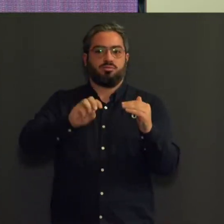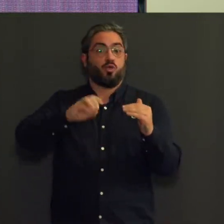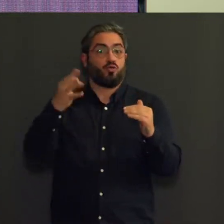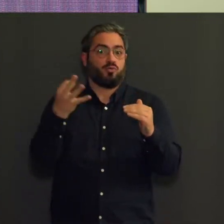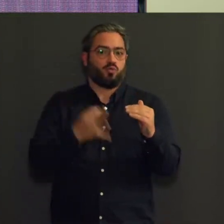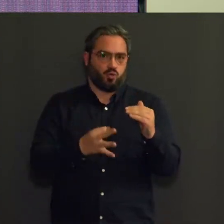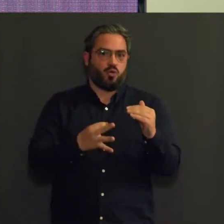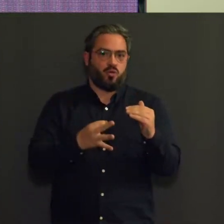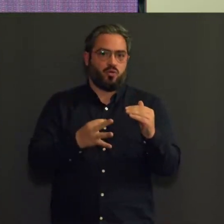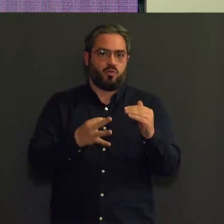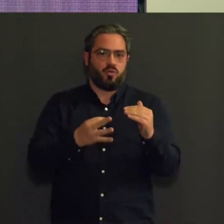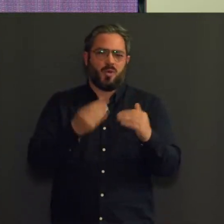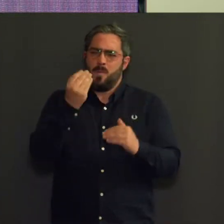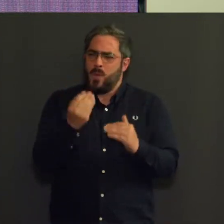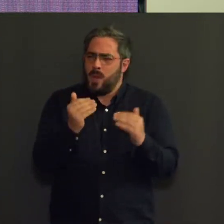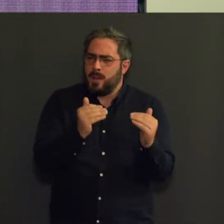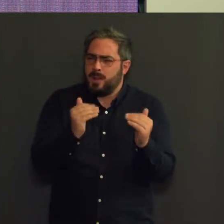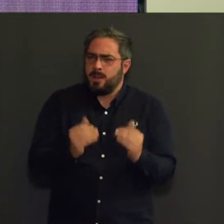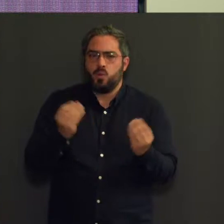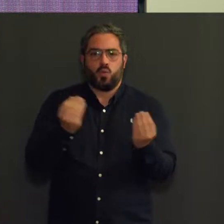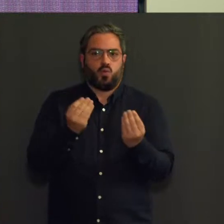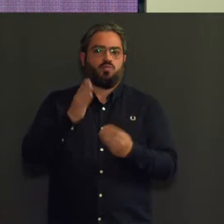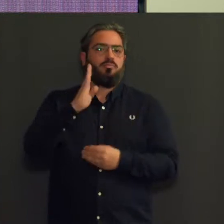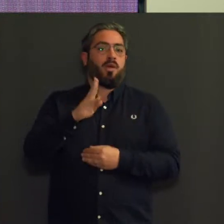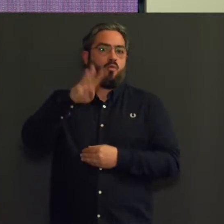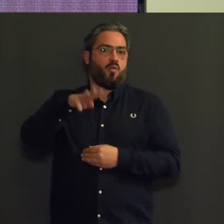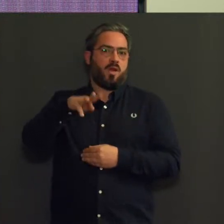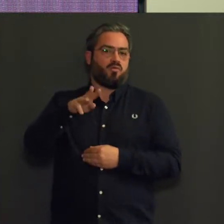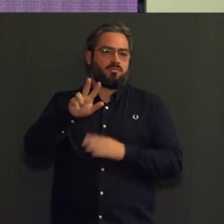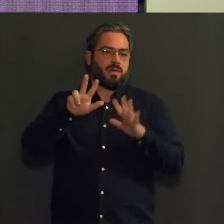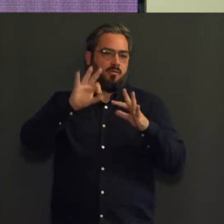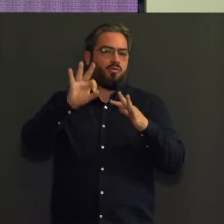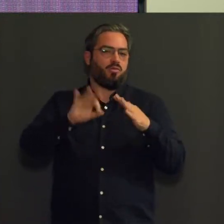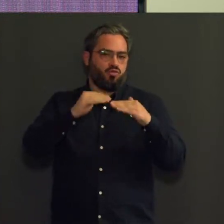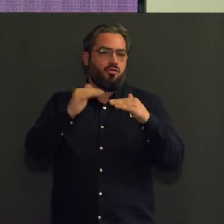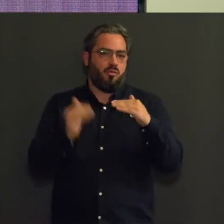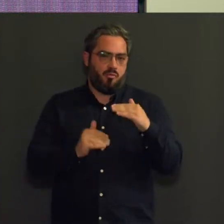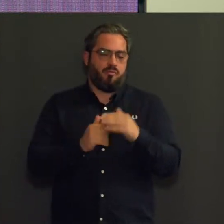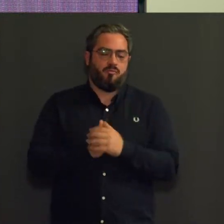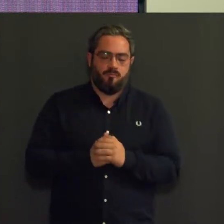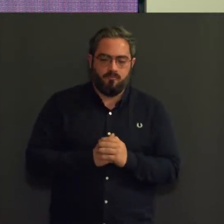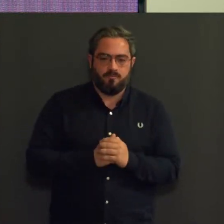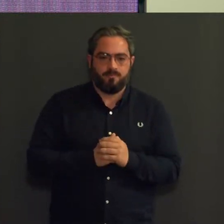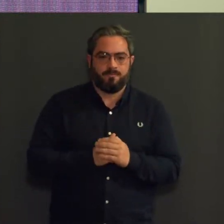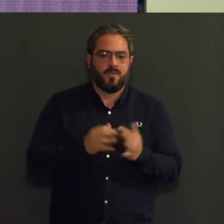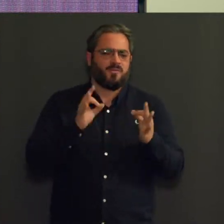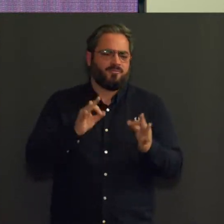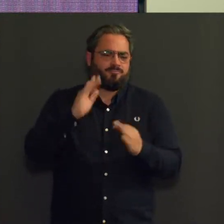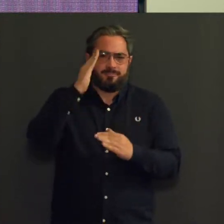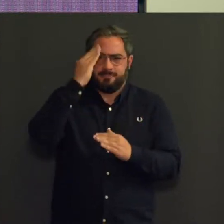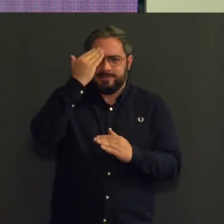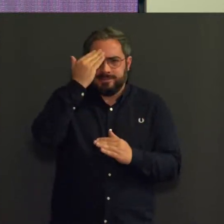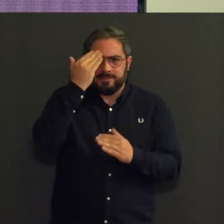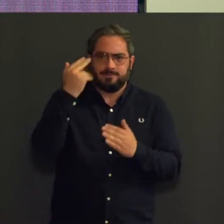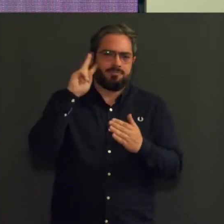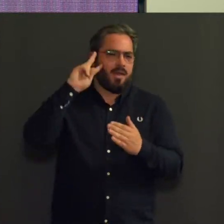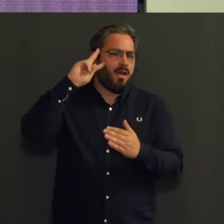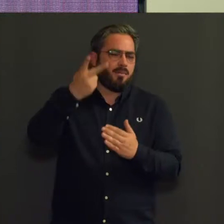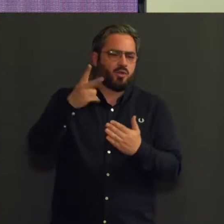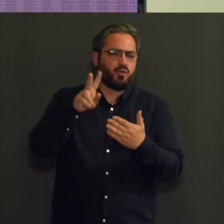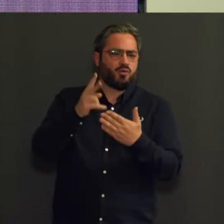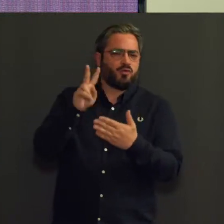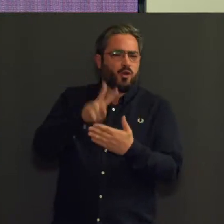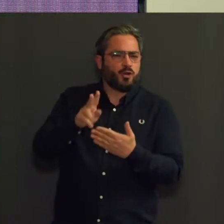dans le Brabant wallon avec moins 8%. Vous savez que traditionnellement, notre séance du vendredi était assez largement